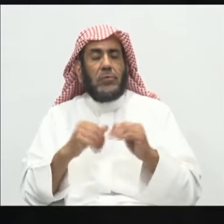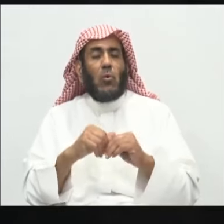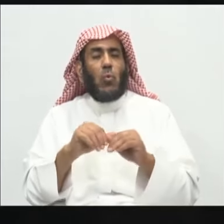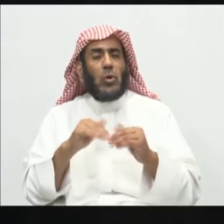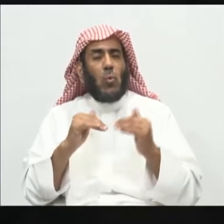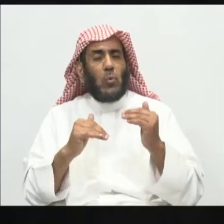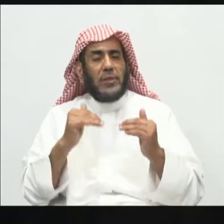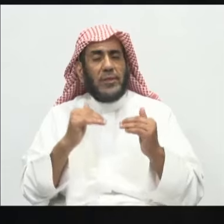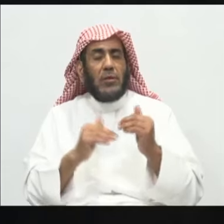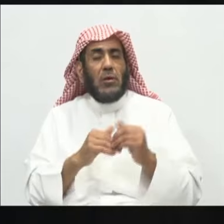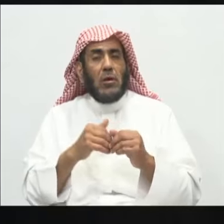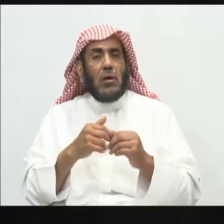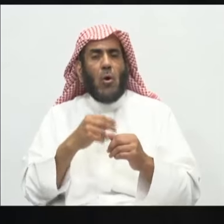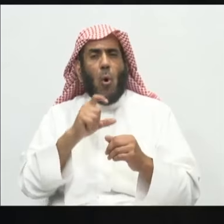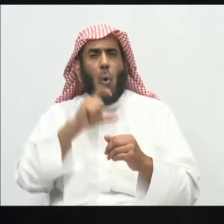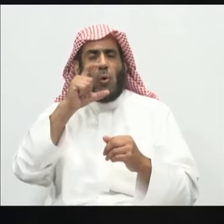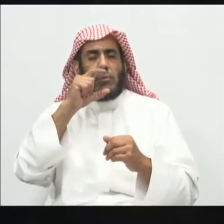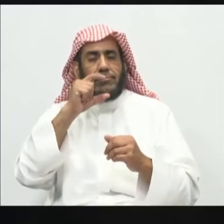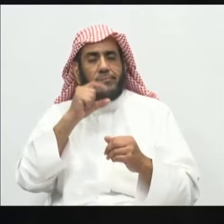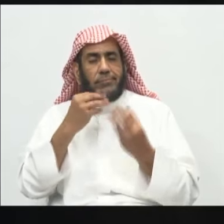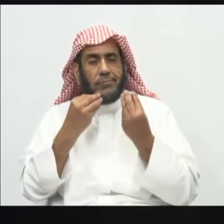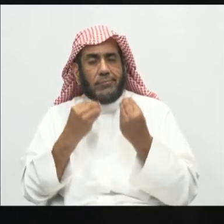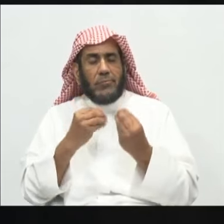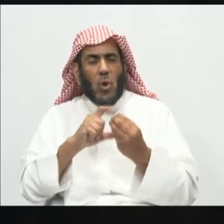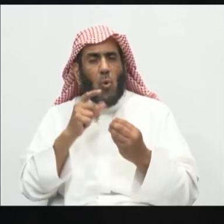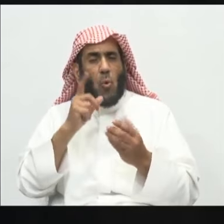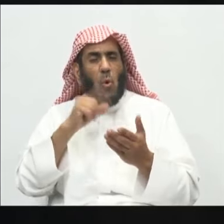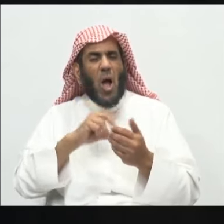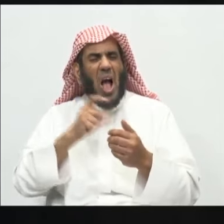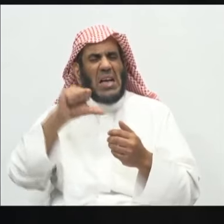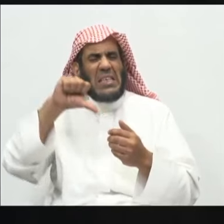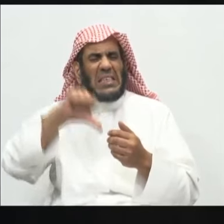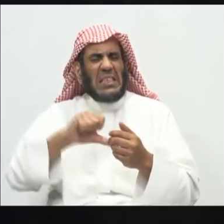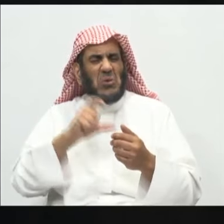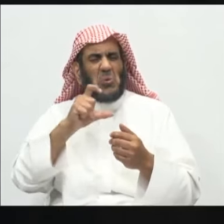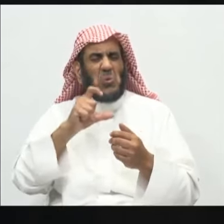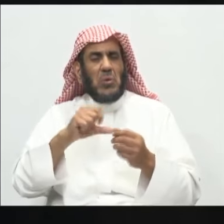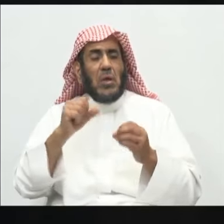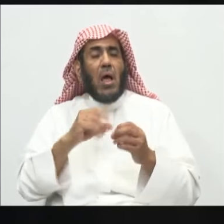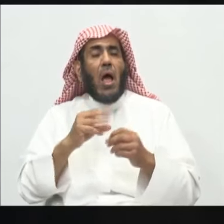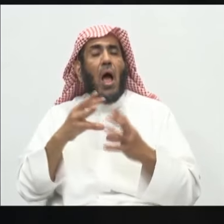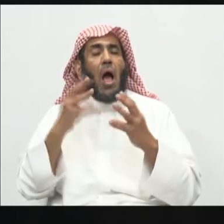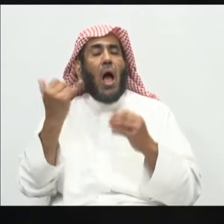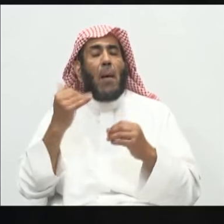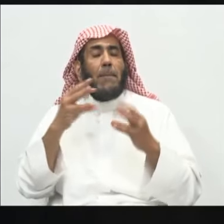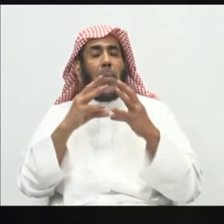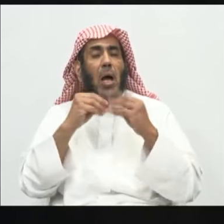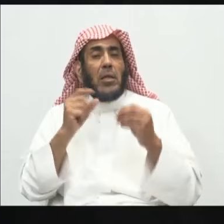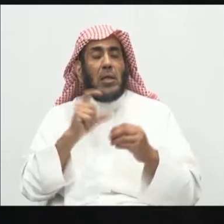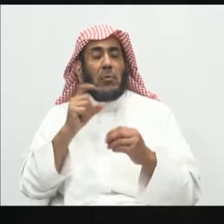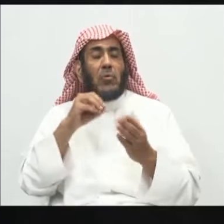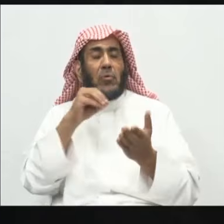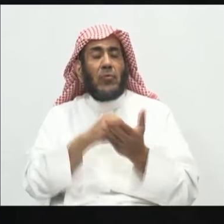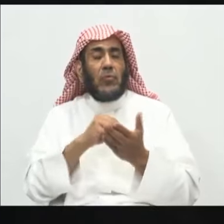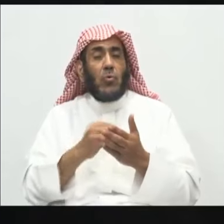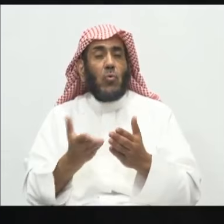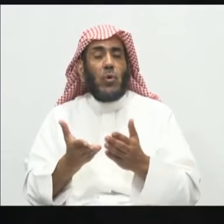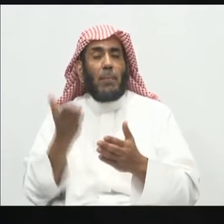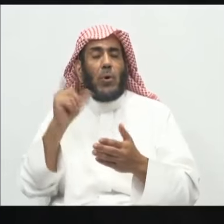وتوسط واغضض من صوتك ثم انكر اصوات مقصود بها اقبح وهذه هي اهم معاني الكلمات الت تذكرت في منمي